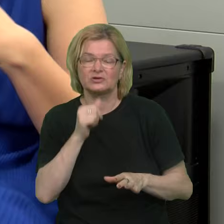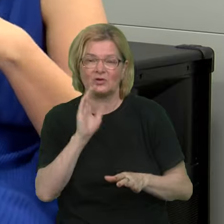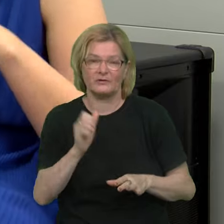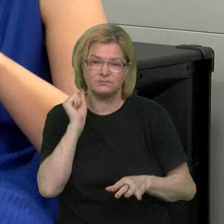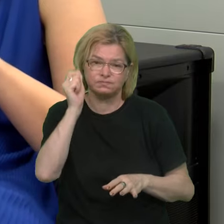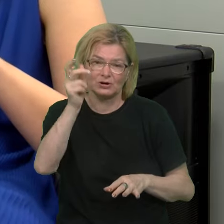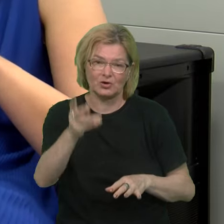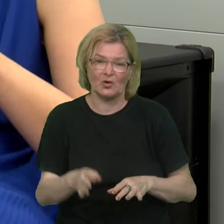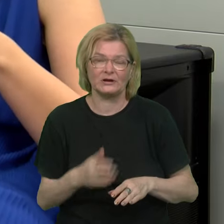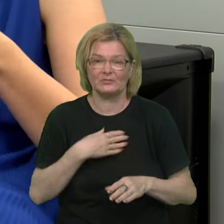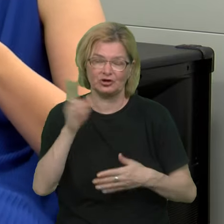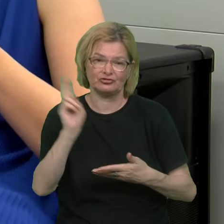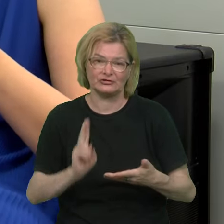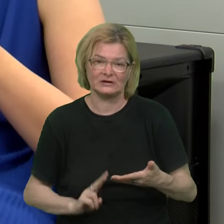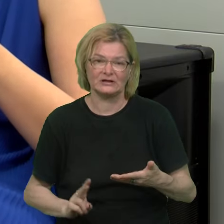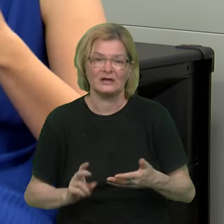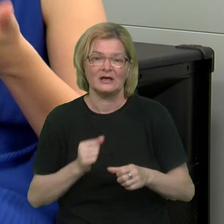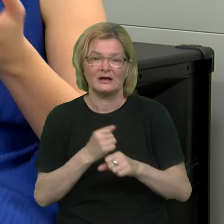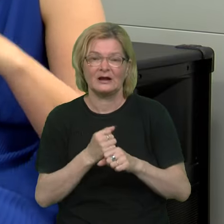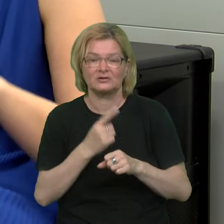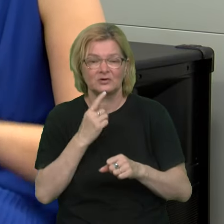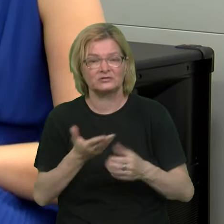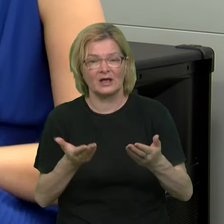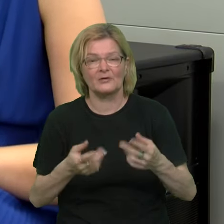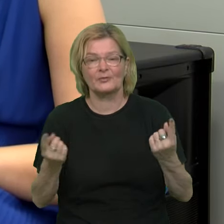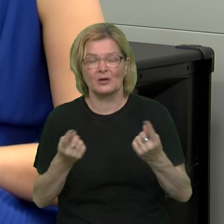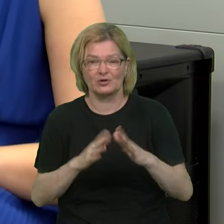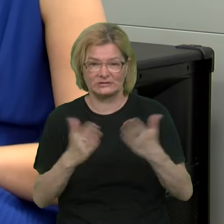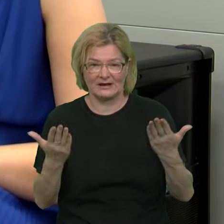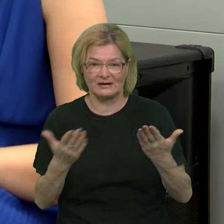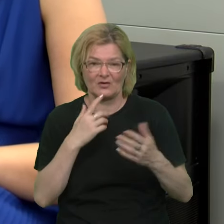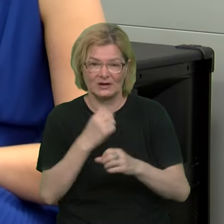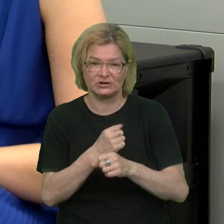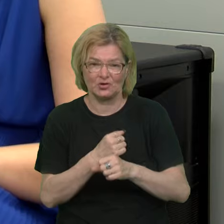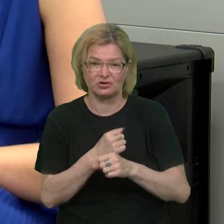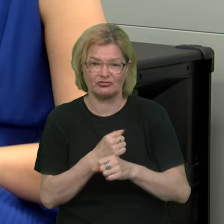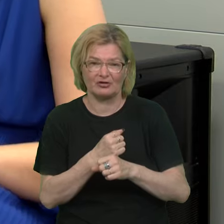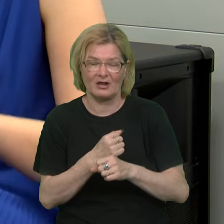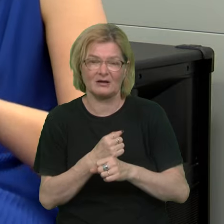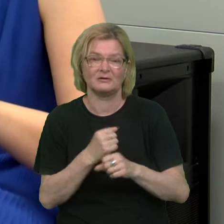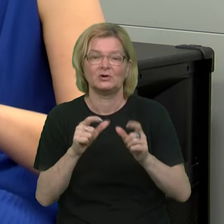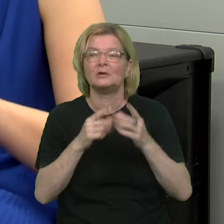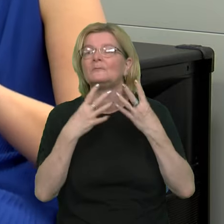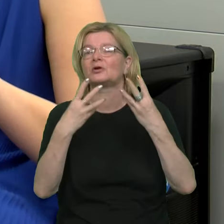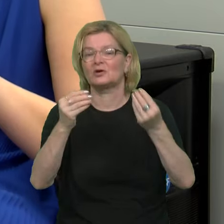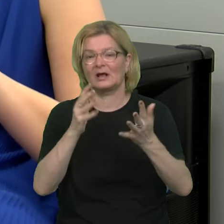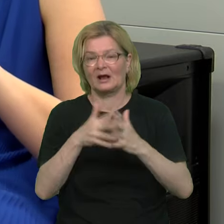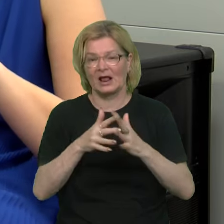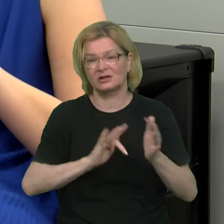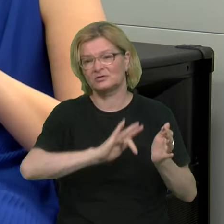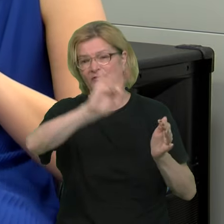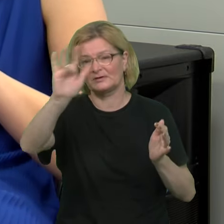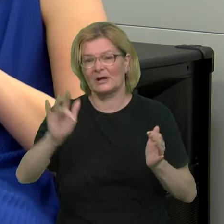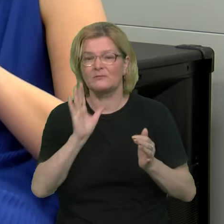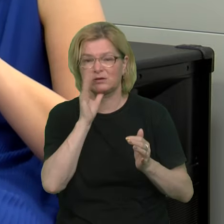sve dok toga su i ovi brojni moji čitatelji sjajne reakcije koje primam kroz evo promociju knjige koja se održala u